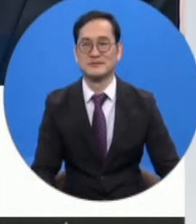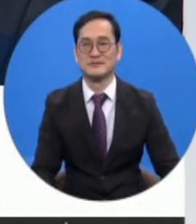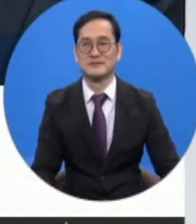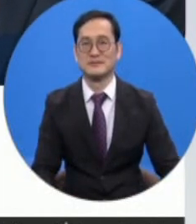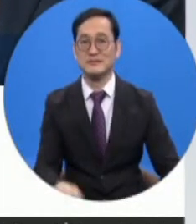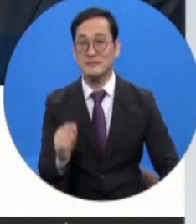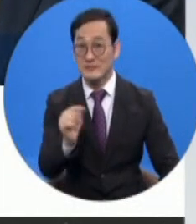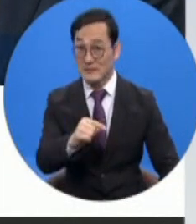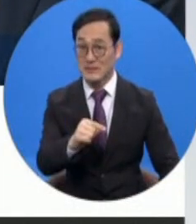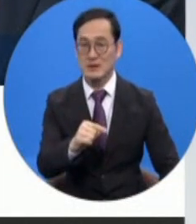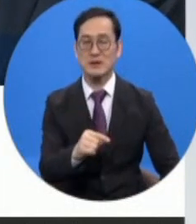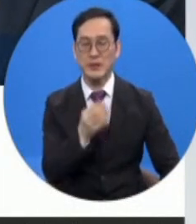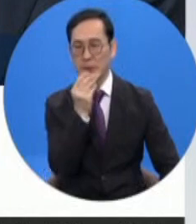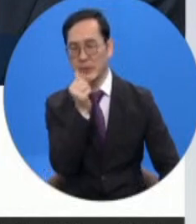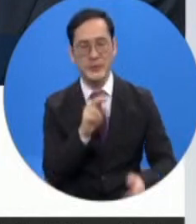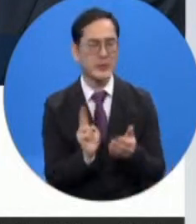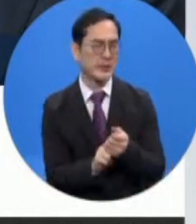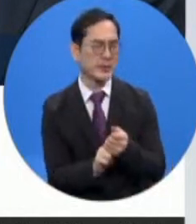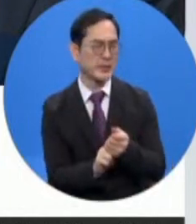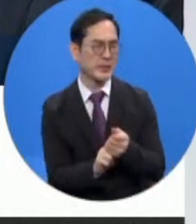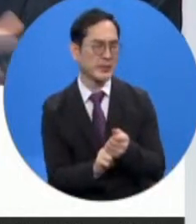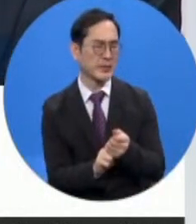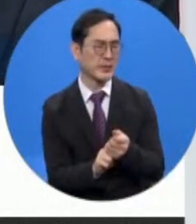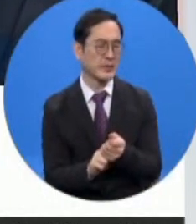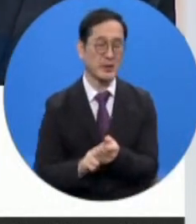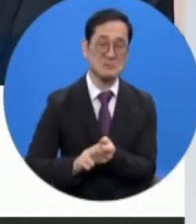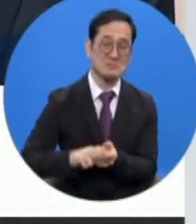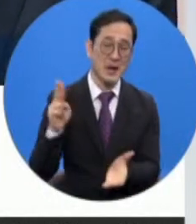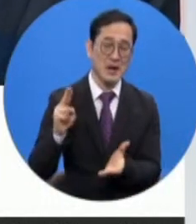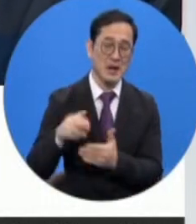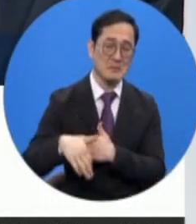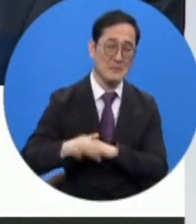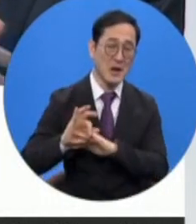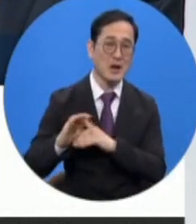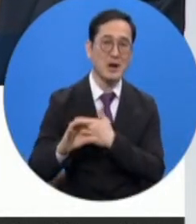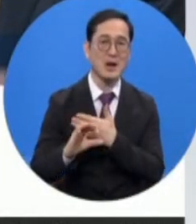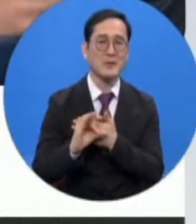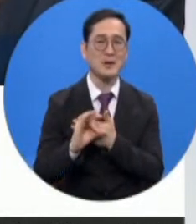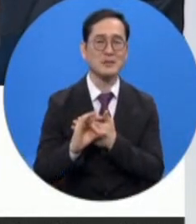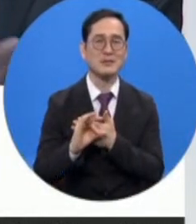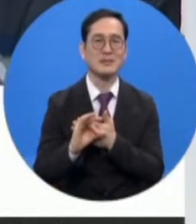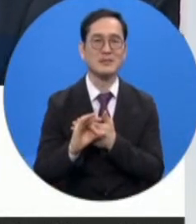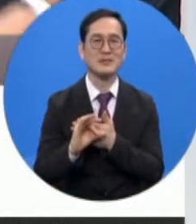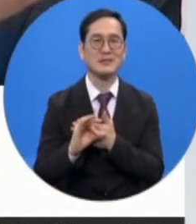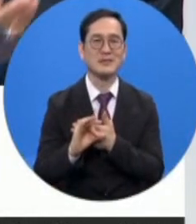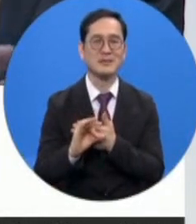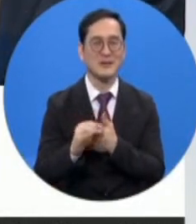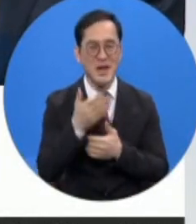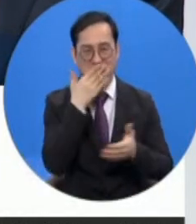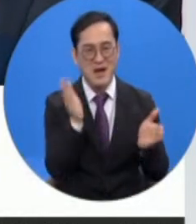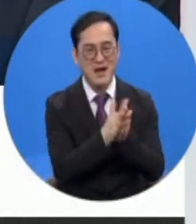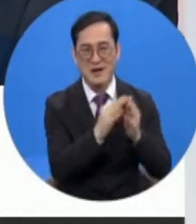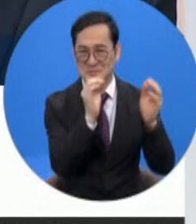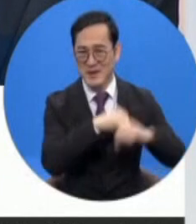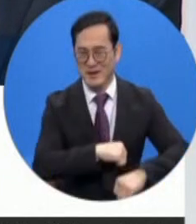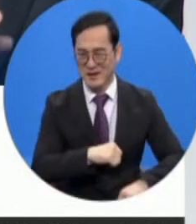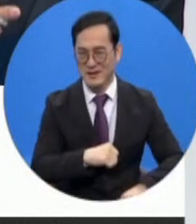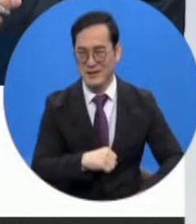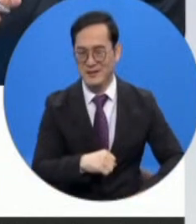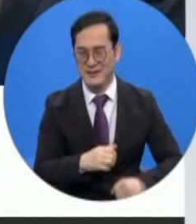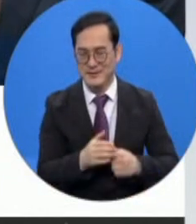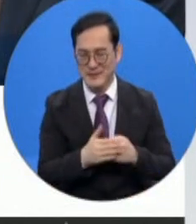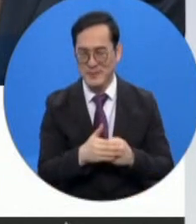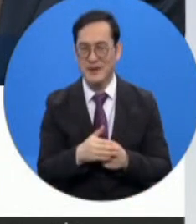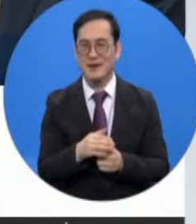이것을 숨기려고 하거나 은폐하려고 하면 나중에 문제는 더 커집니다. 그렇게 되면 아까 얘기한 것처럼 이재명 후보의 사과 또 본인 스스로가